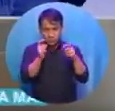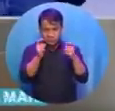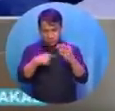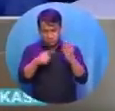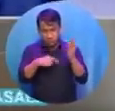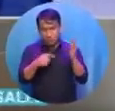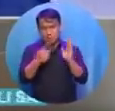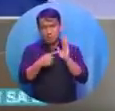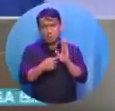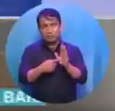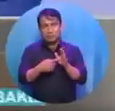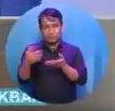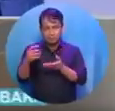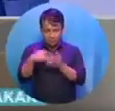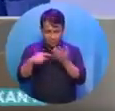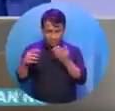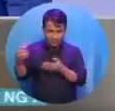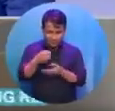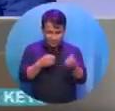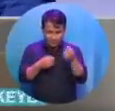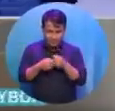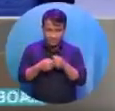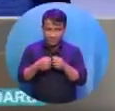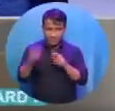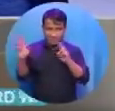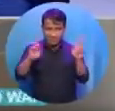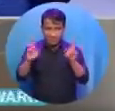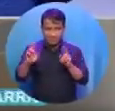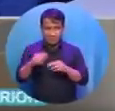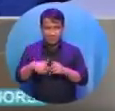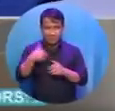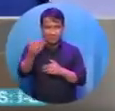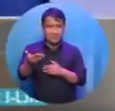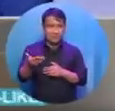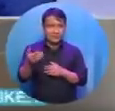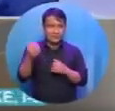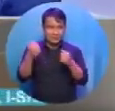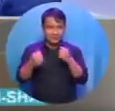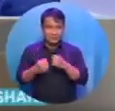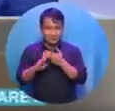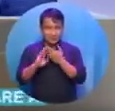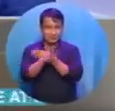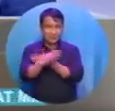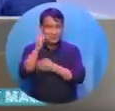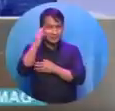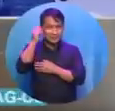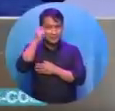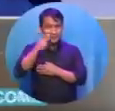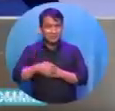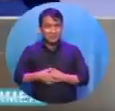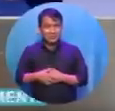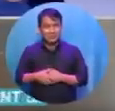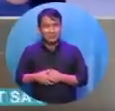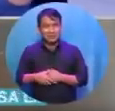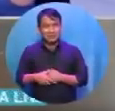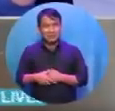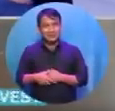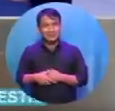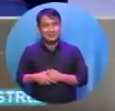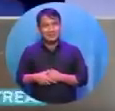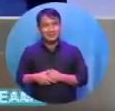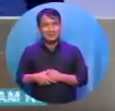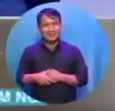ting, at select all. At handa na tayo, Idol. Go, go, go! Back to you! Ginawa mo akong